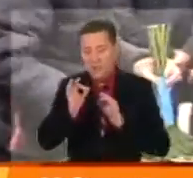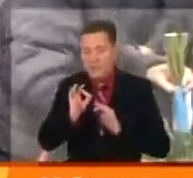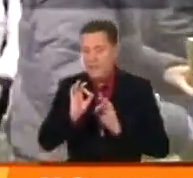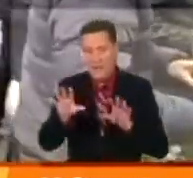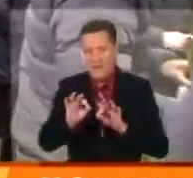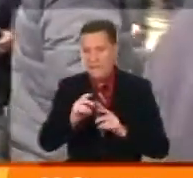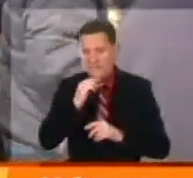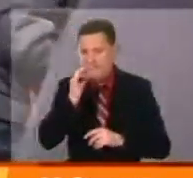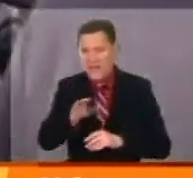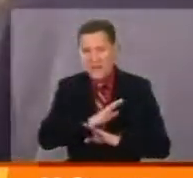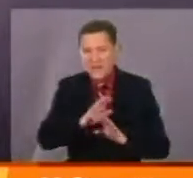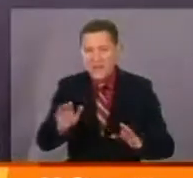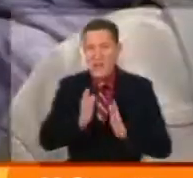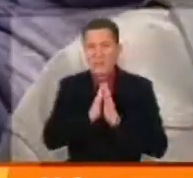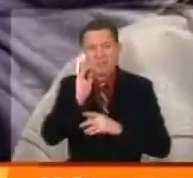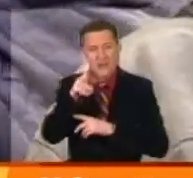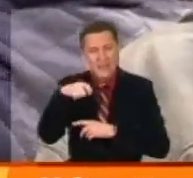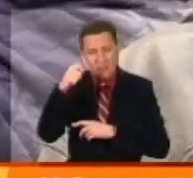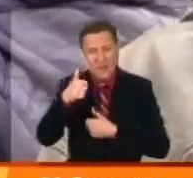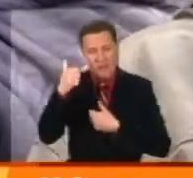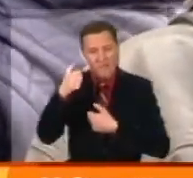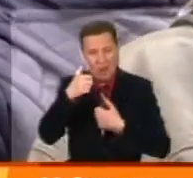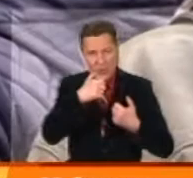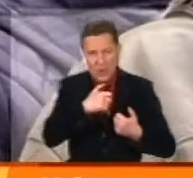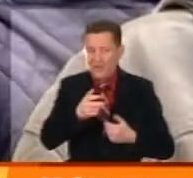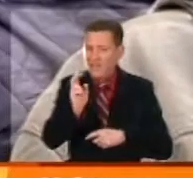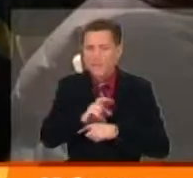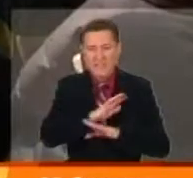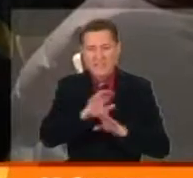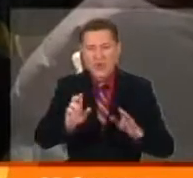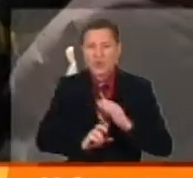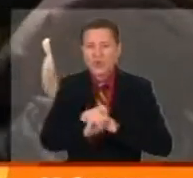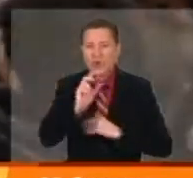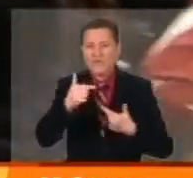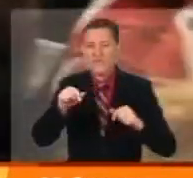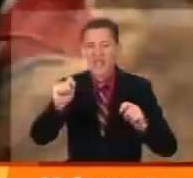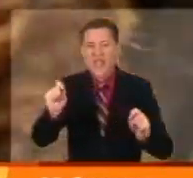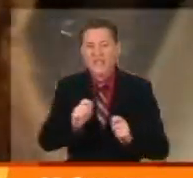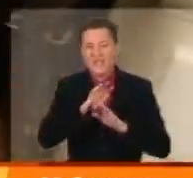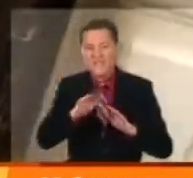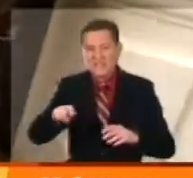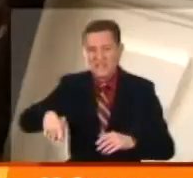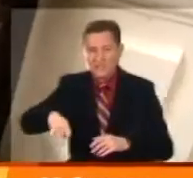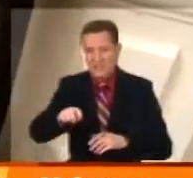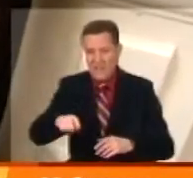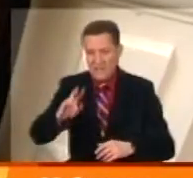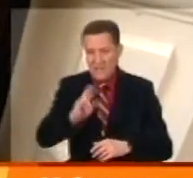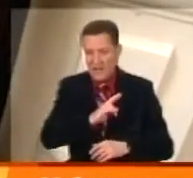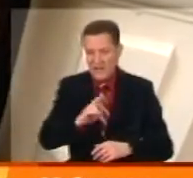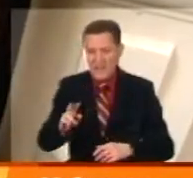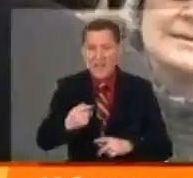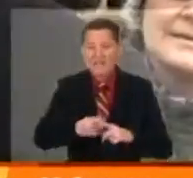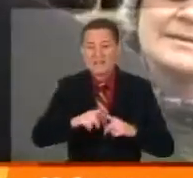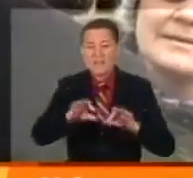давали. Просили телеоператорів і фотографів навіть не заходити до храму, де відспівували Георгія. Своє коротке послання